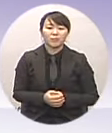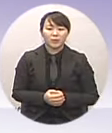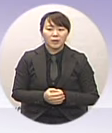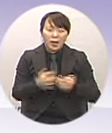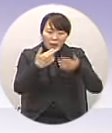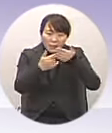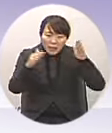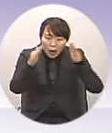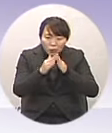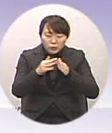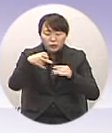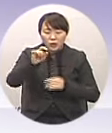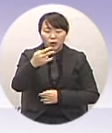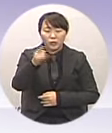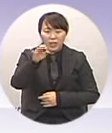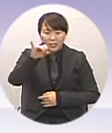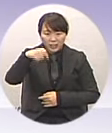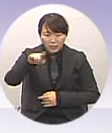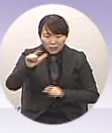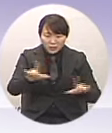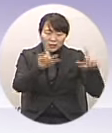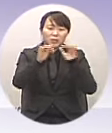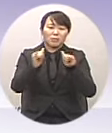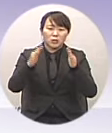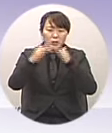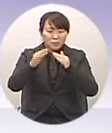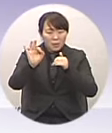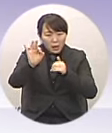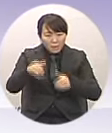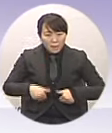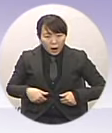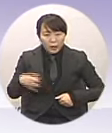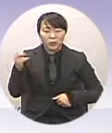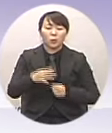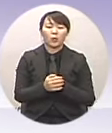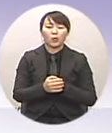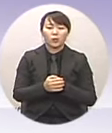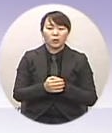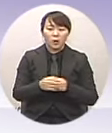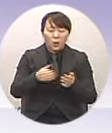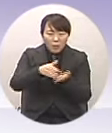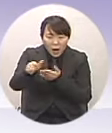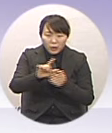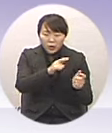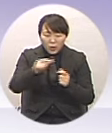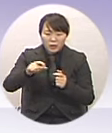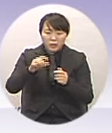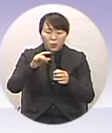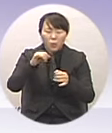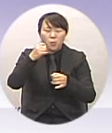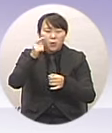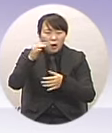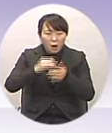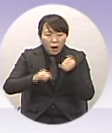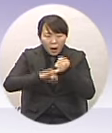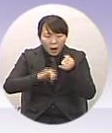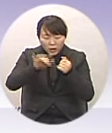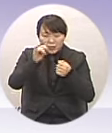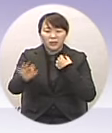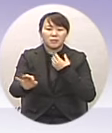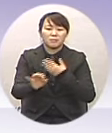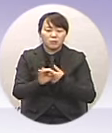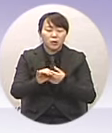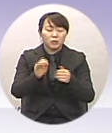비닐하우스나 컨테이너 생활자들의 지원이 필요하거나 재 퇴거 명령과 월세 체납 등으로 이전이 불가피한 경우엔